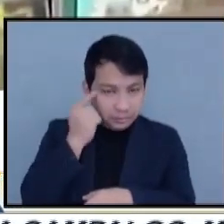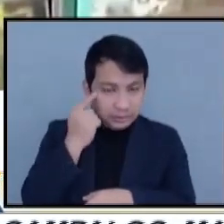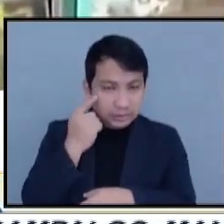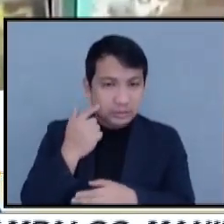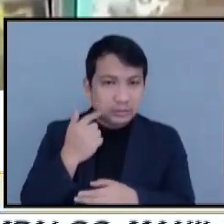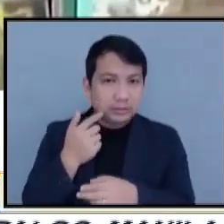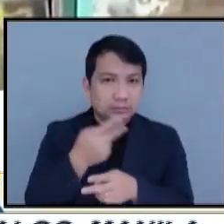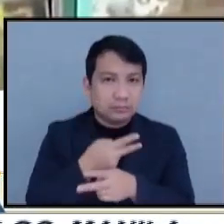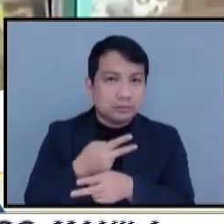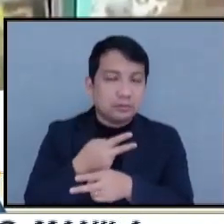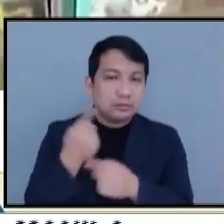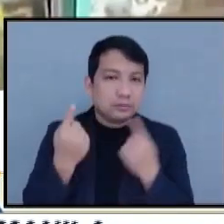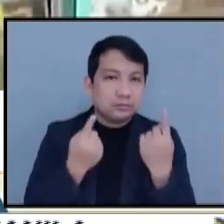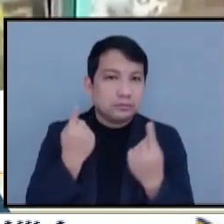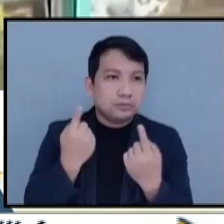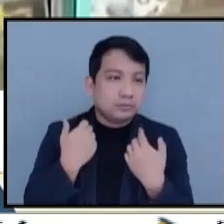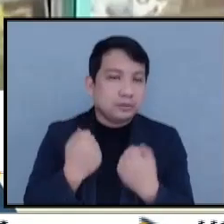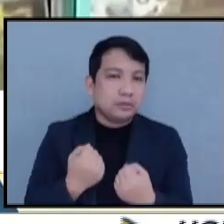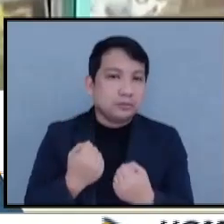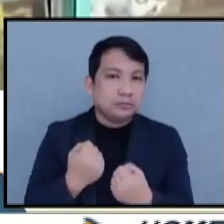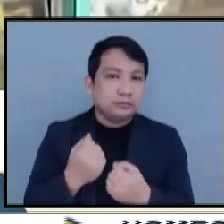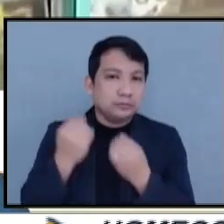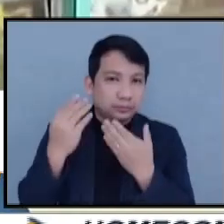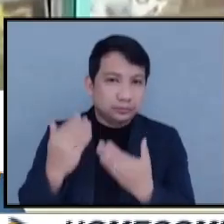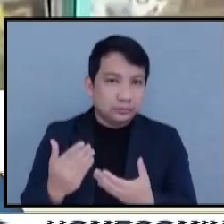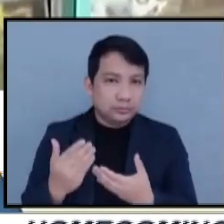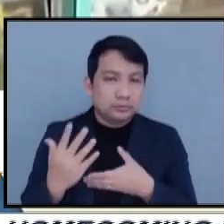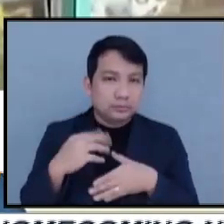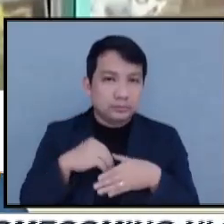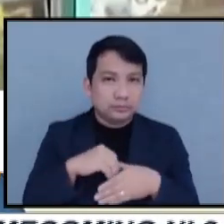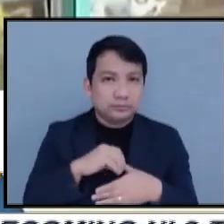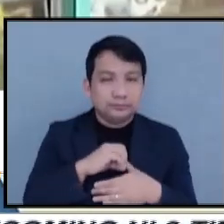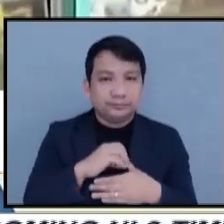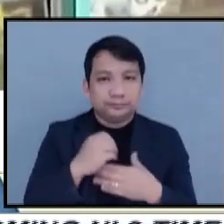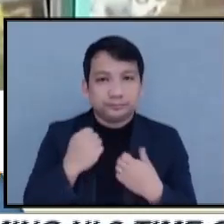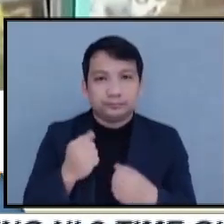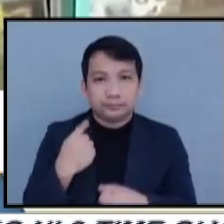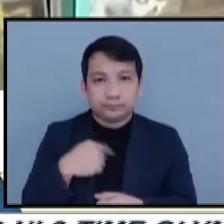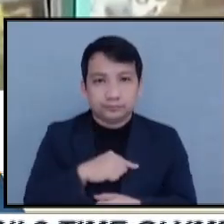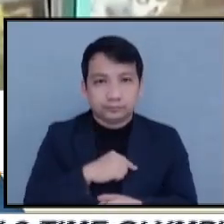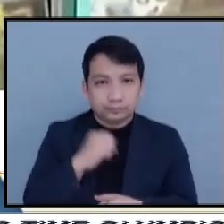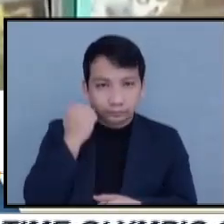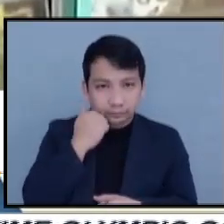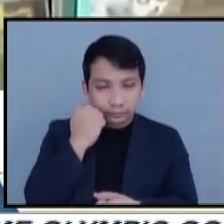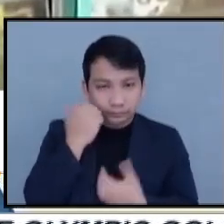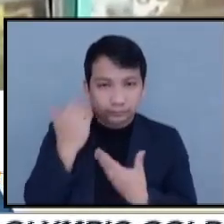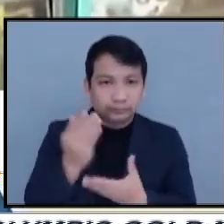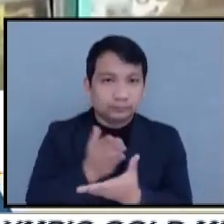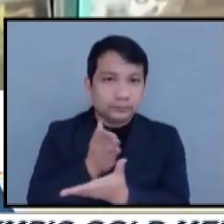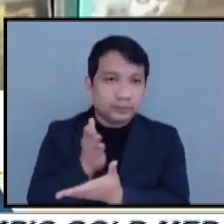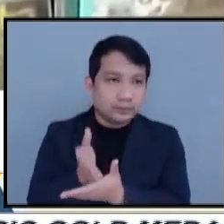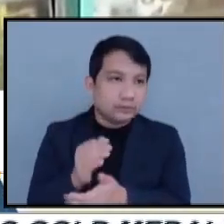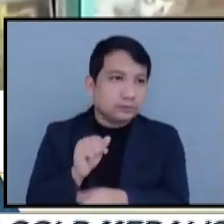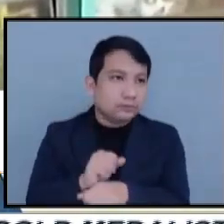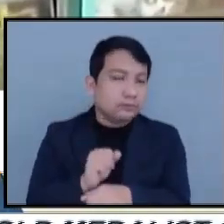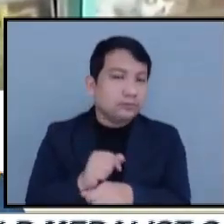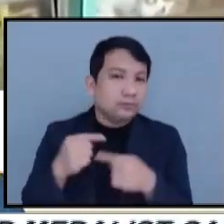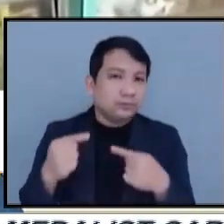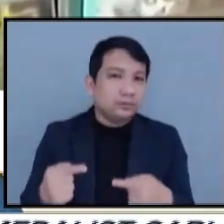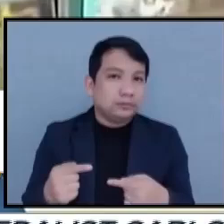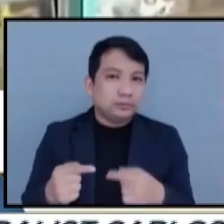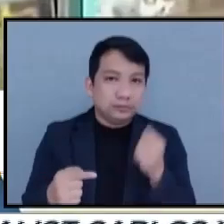ng mga guro sa in terms ng kalusugan. Kasi po kami po araw-araw din kaming pumapasok, lumalaban din sa arawan,